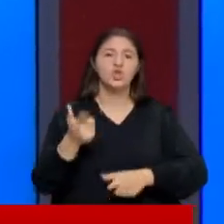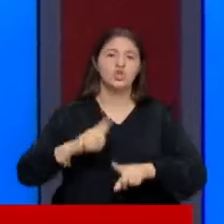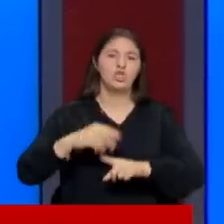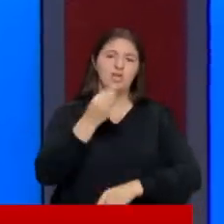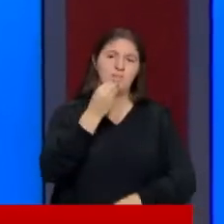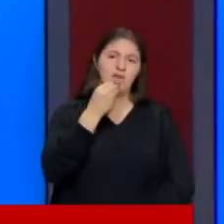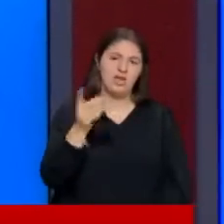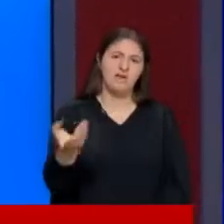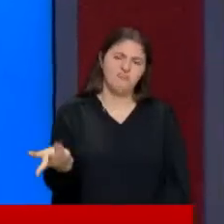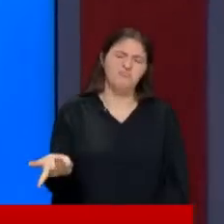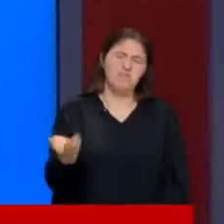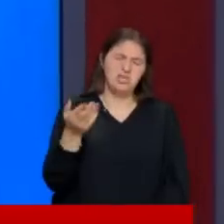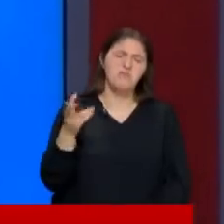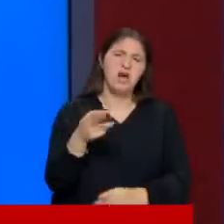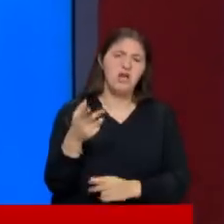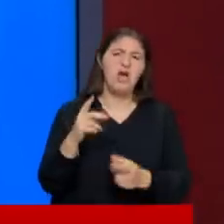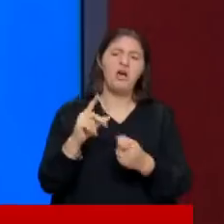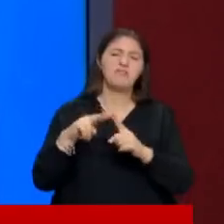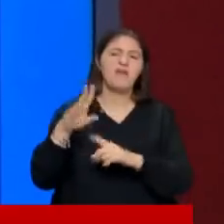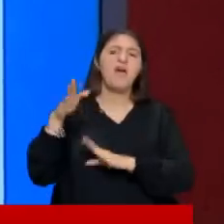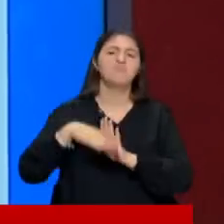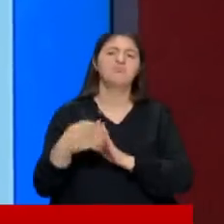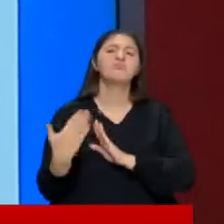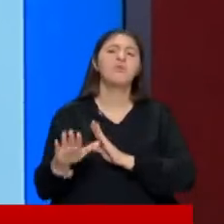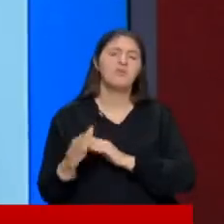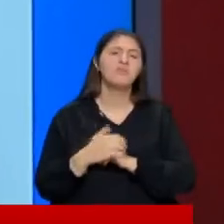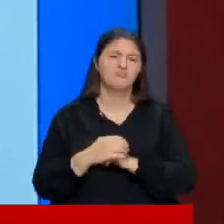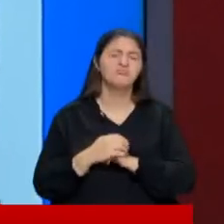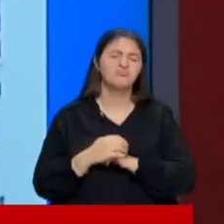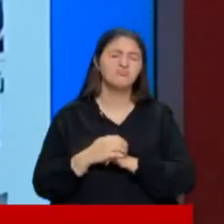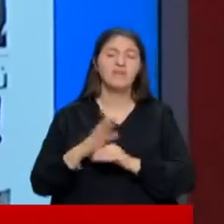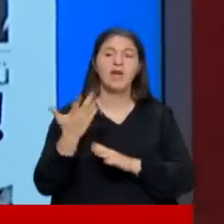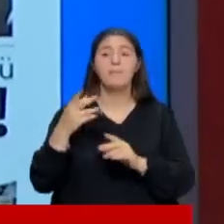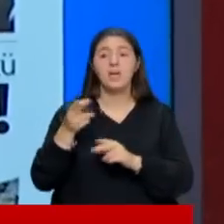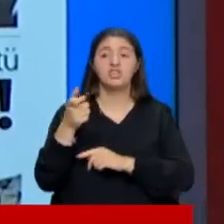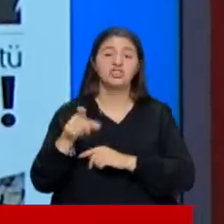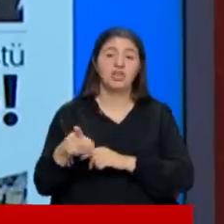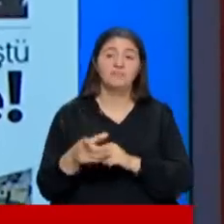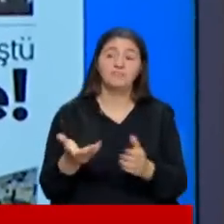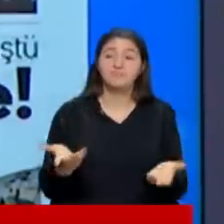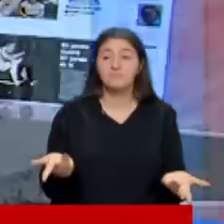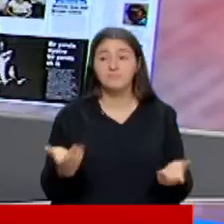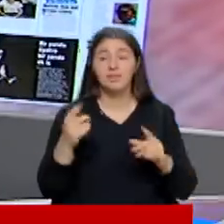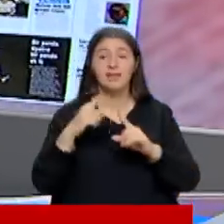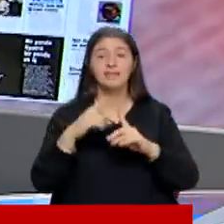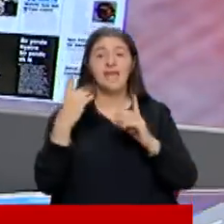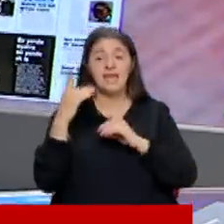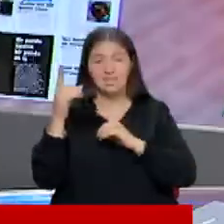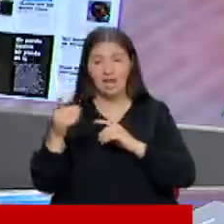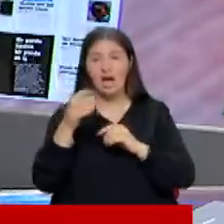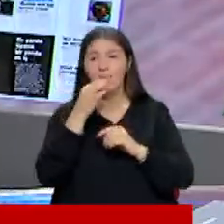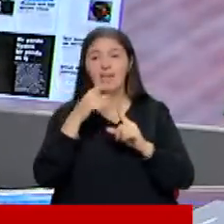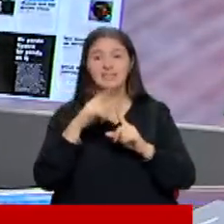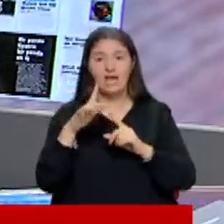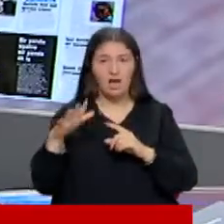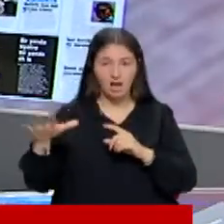için balığa ÖTV indirimi olmaz ya da Balıkçıya bakalım Tekirdağ haber trak